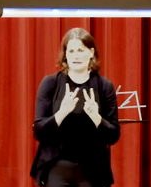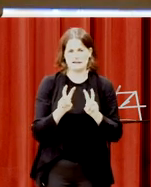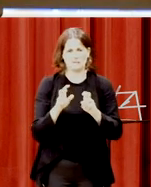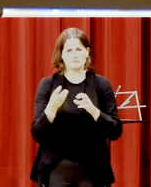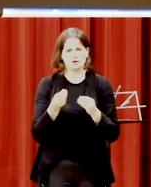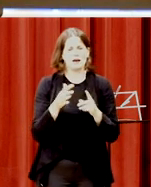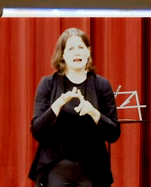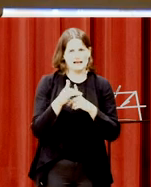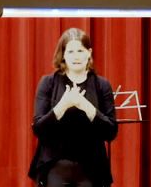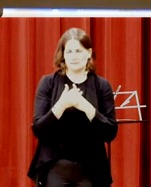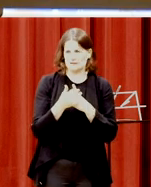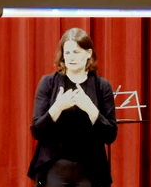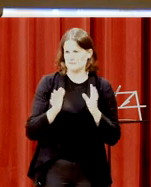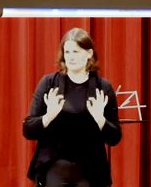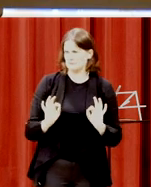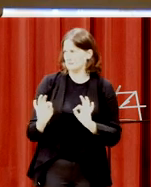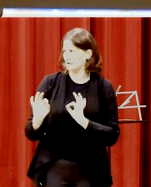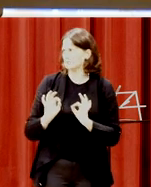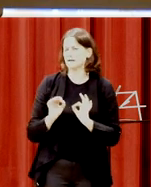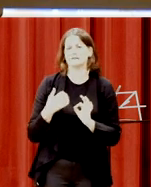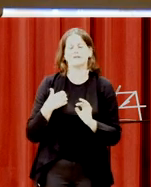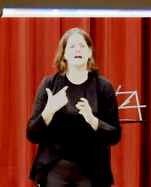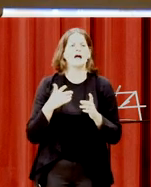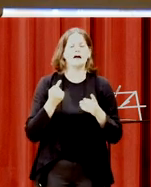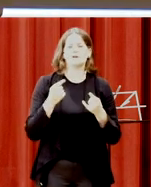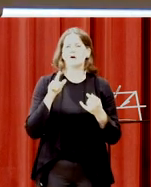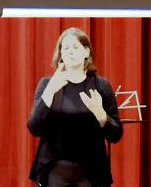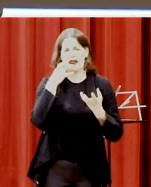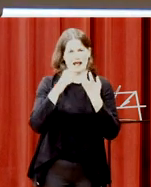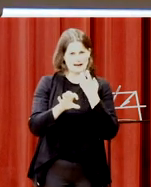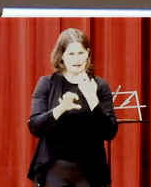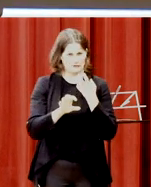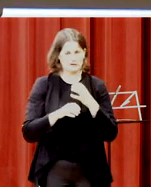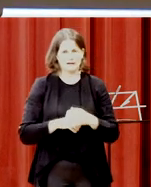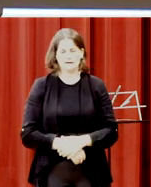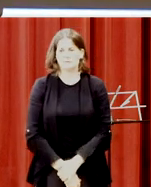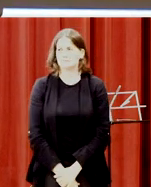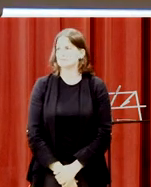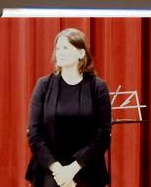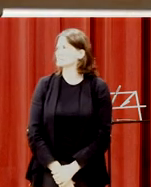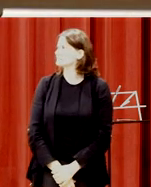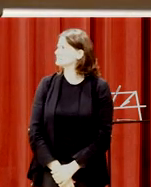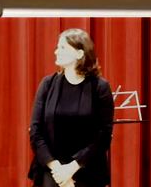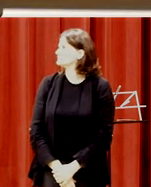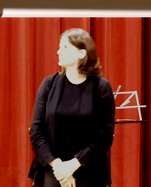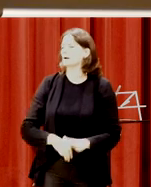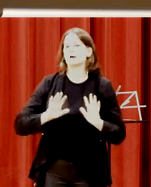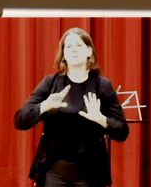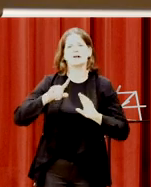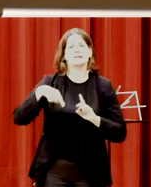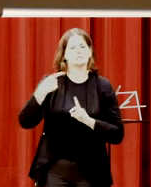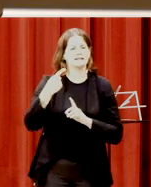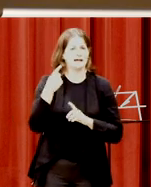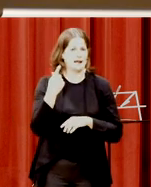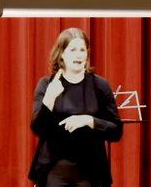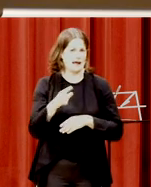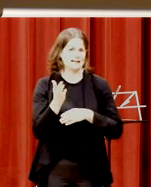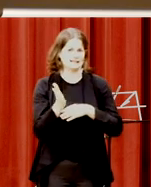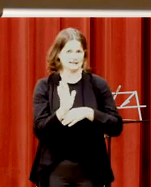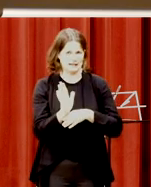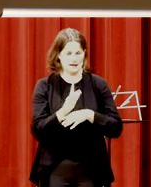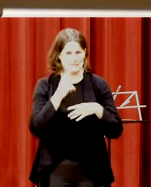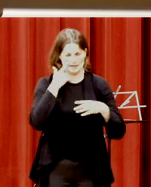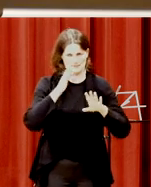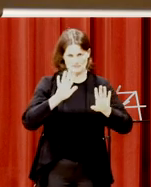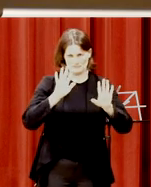Però després està el cinema. Ui, el cinema. Ha fet molt de mal, eh? Moltes pel·lícules al voltant de,